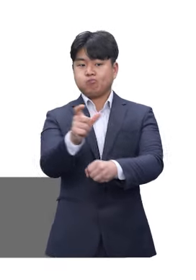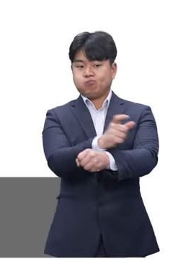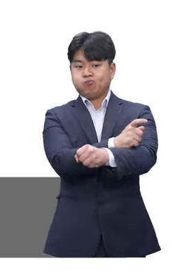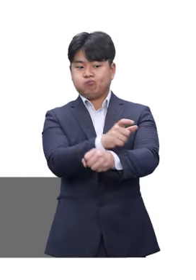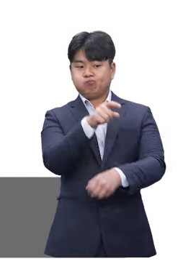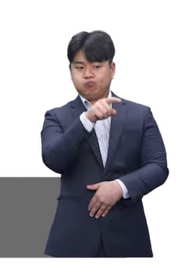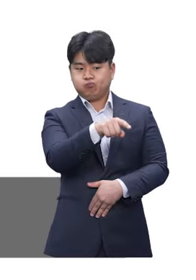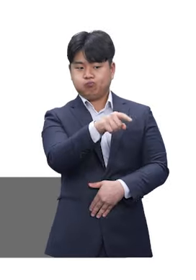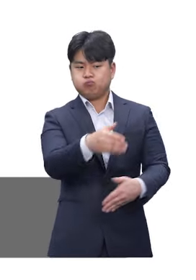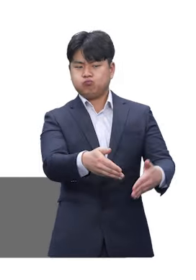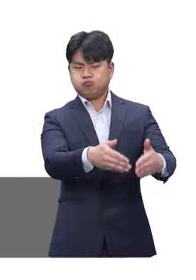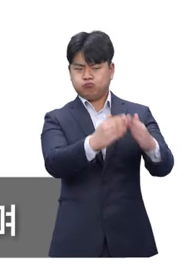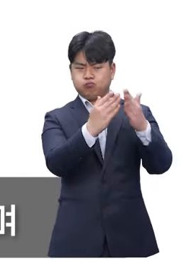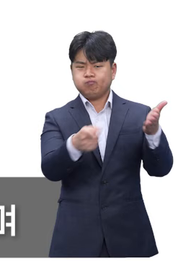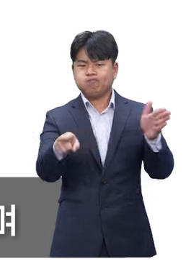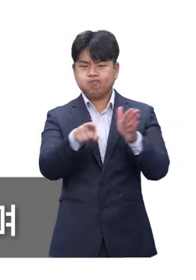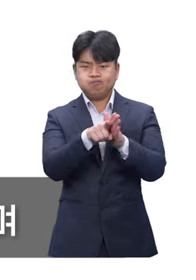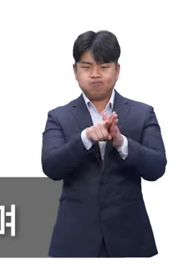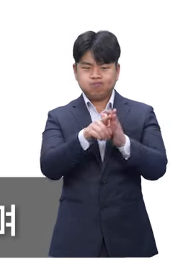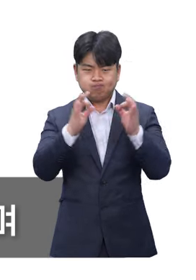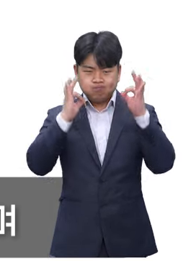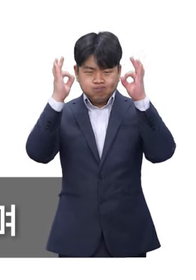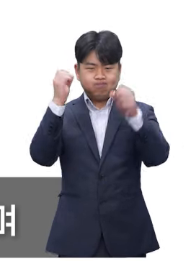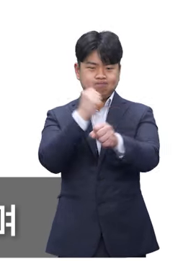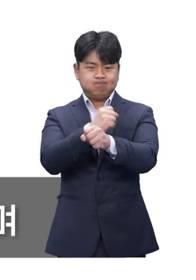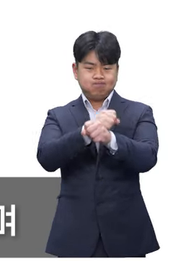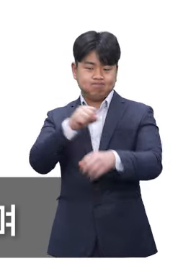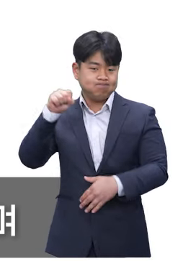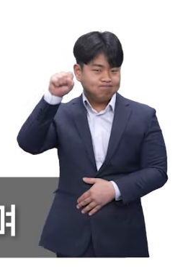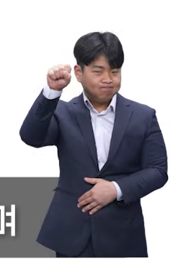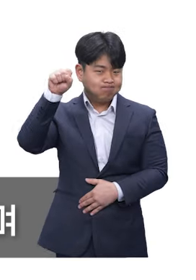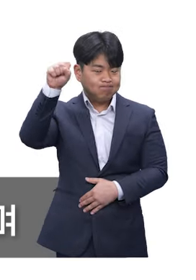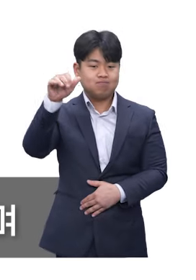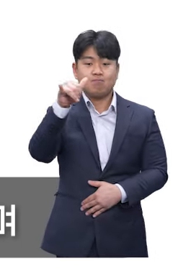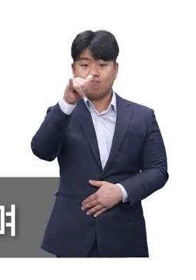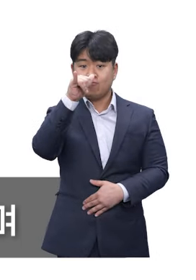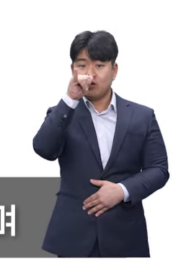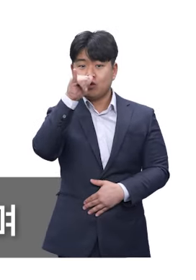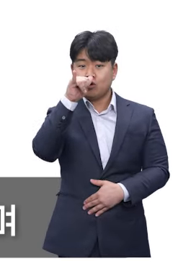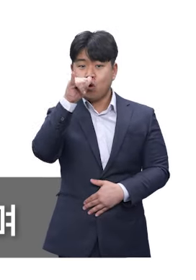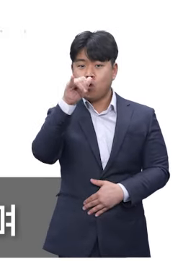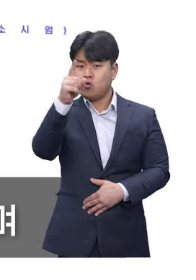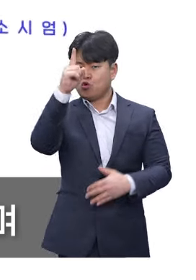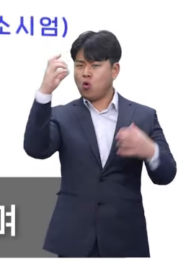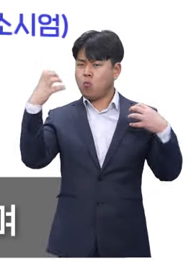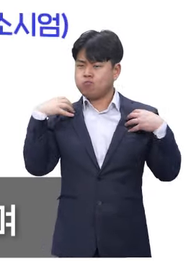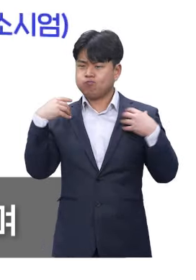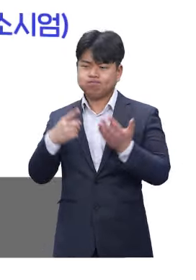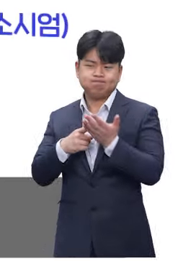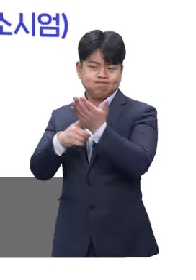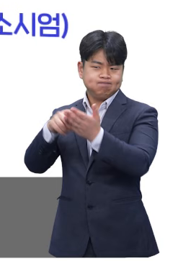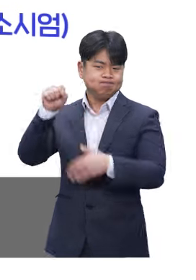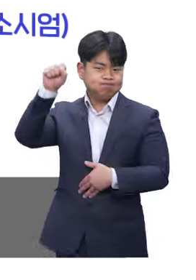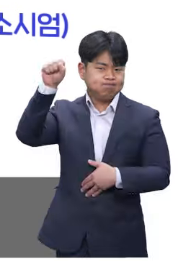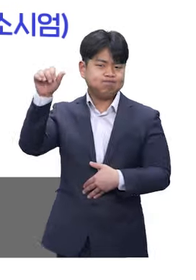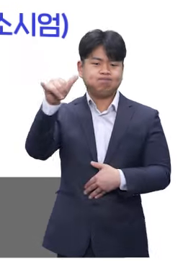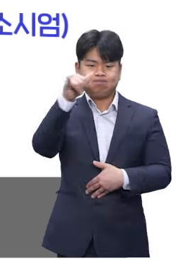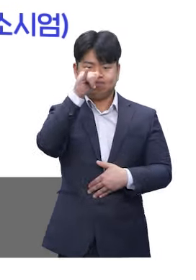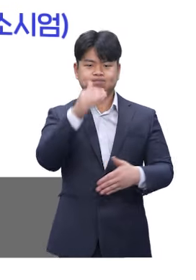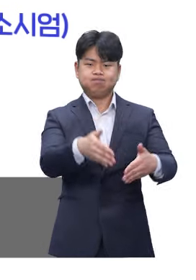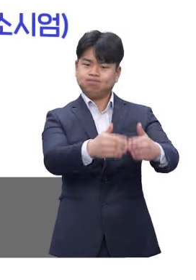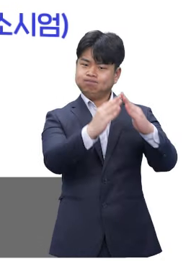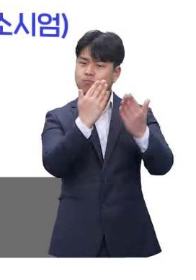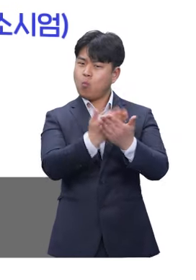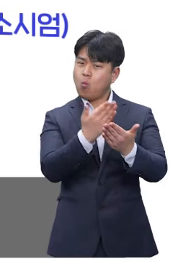신호선 인덕원역 정차와 관련해 사전 타당성 요격을 추진하고 청와대에 국민청원을 제출하며 인덕원역